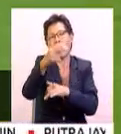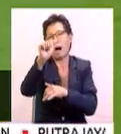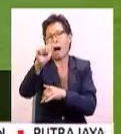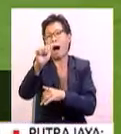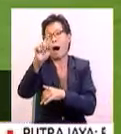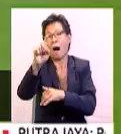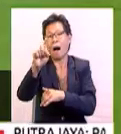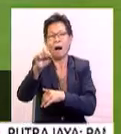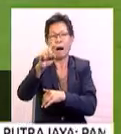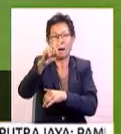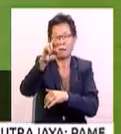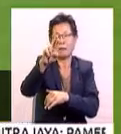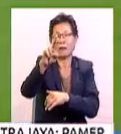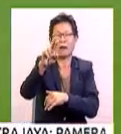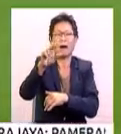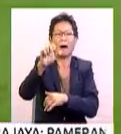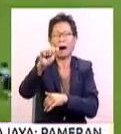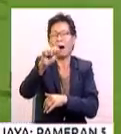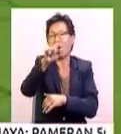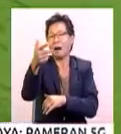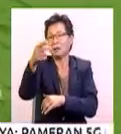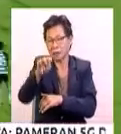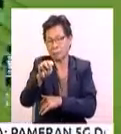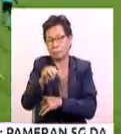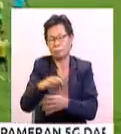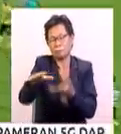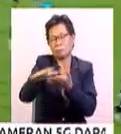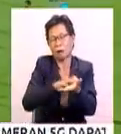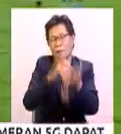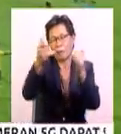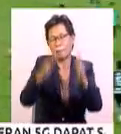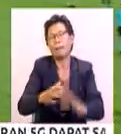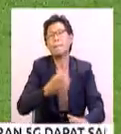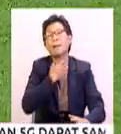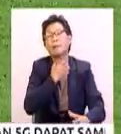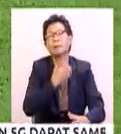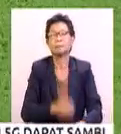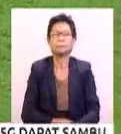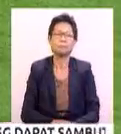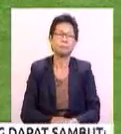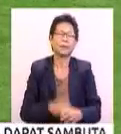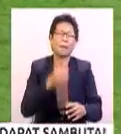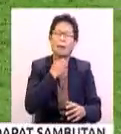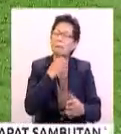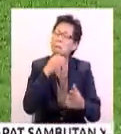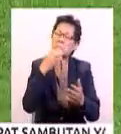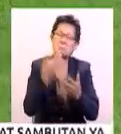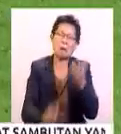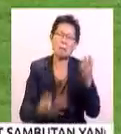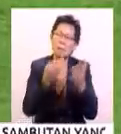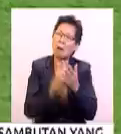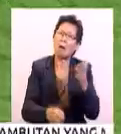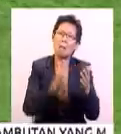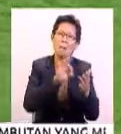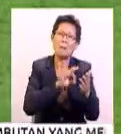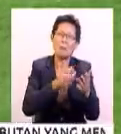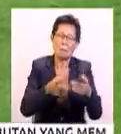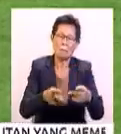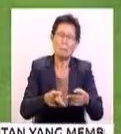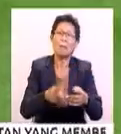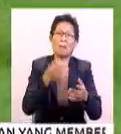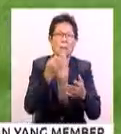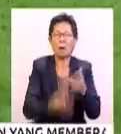Aziz yang mengasari pertahanan Perak Nazir Naim Cik Hashim. Perak bagaimanapun gagal memanfaatkan peluang itu untuk